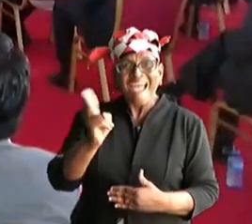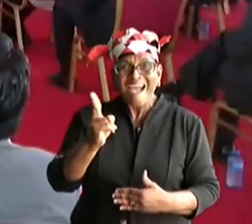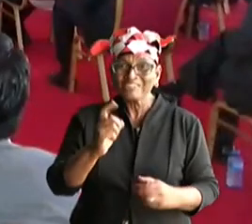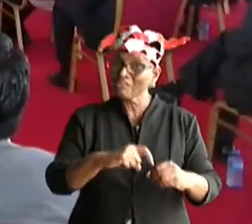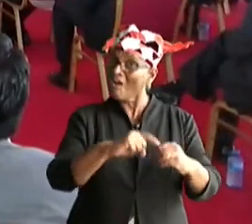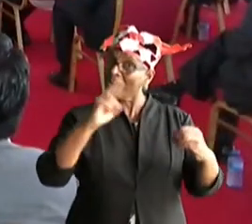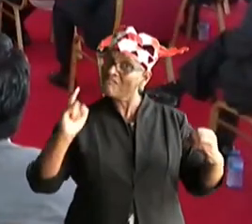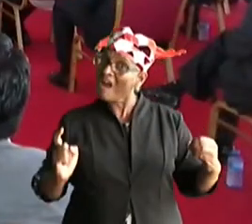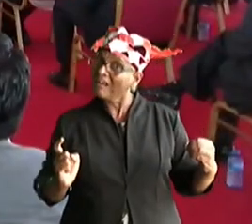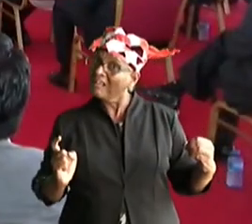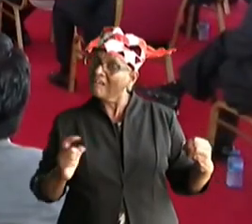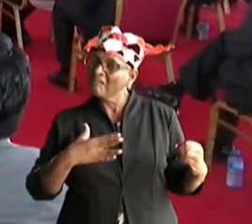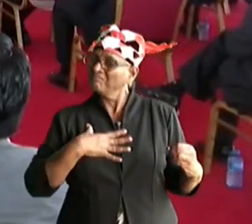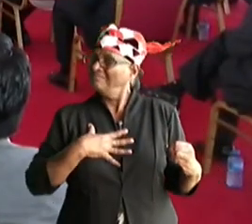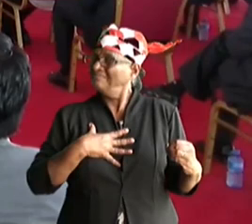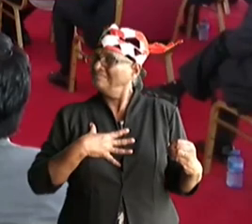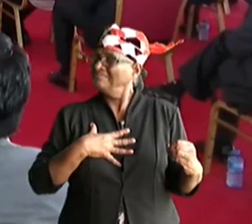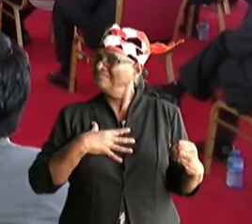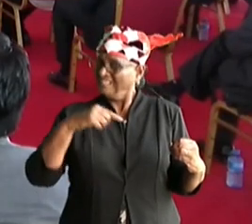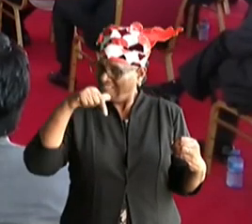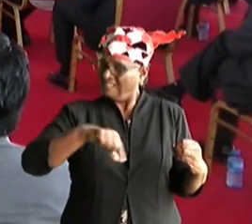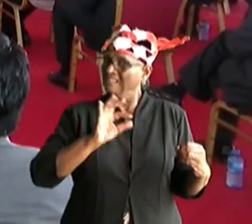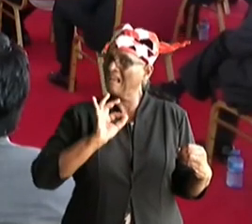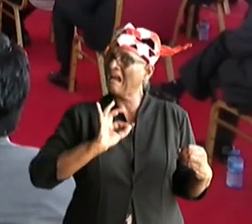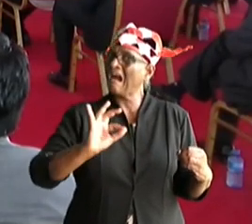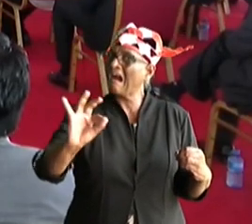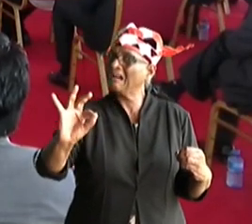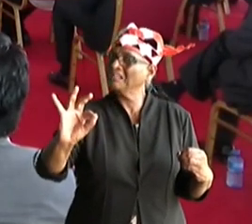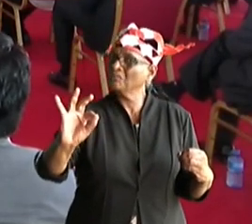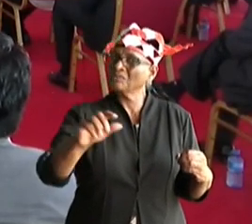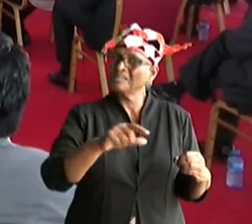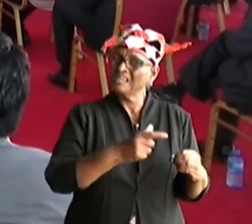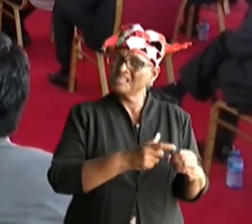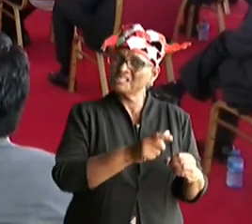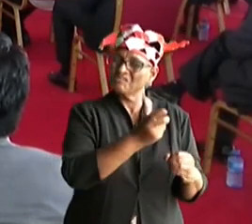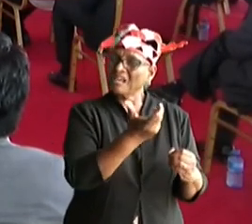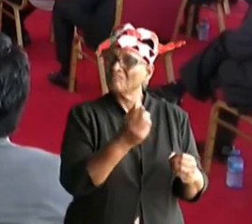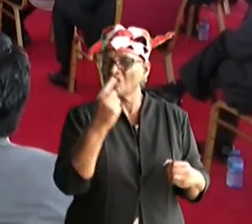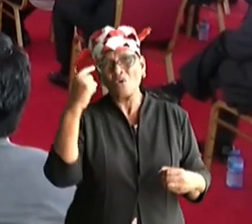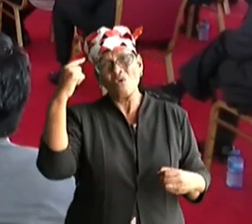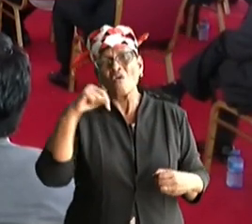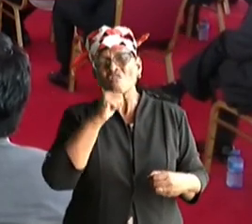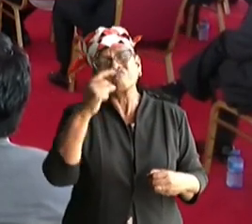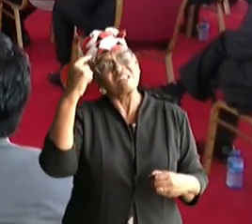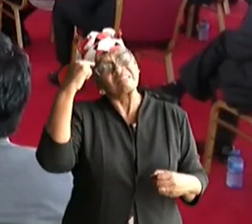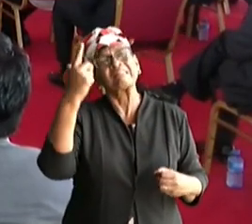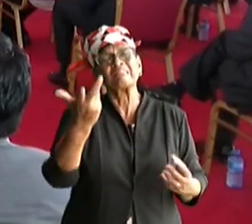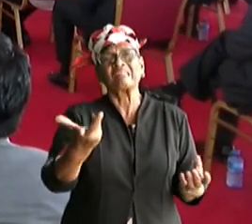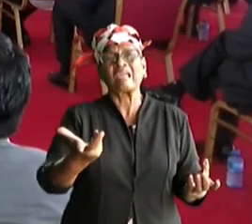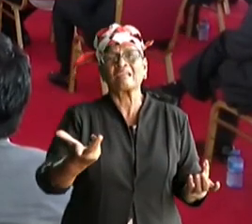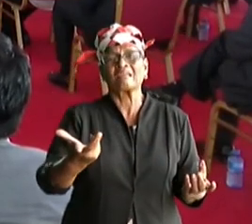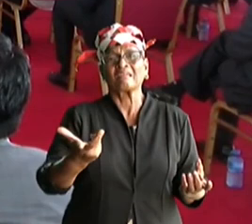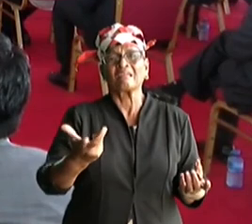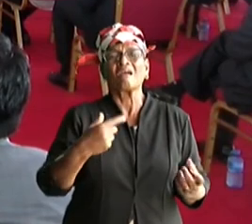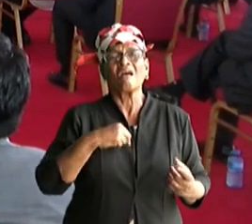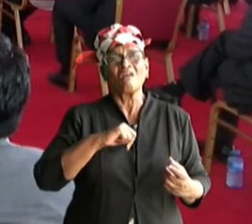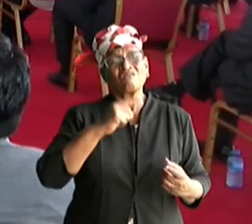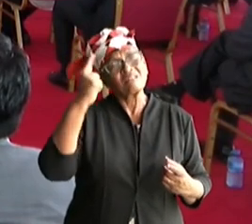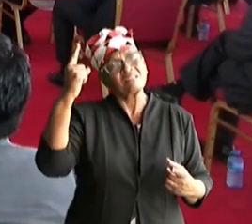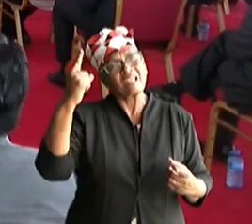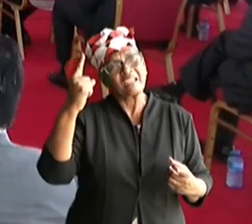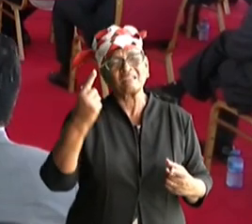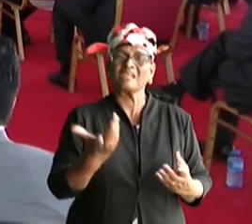onafhankelijk? Het antwoord op deze vragen is afhankelijk van perceptie. De conceptie wordt immers gevormd door